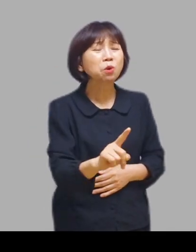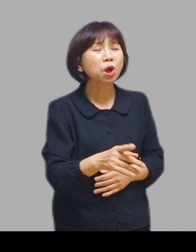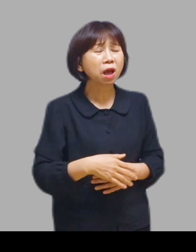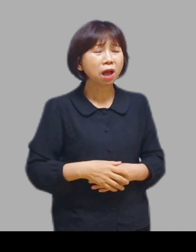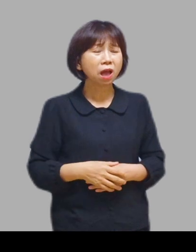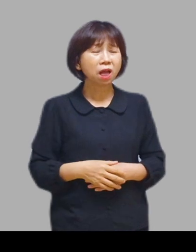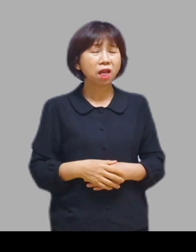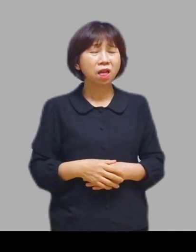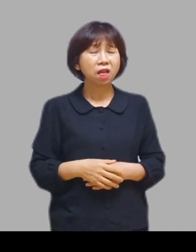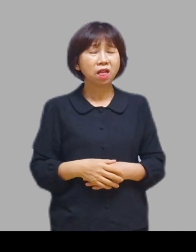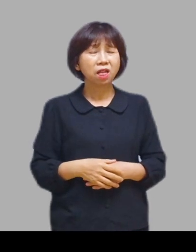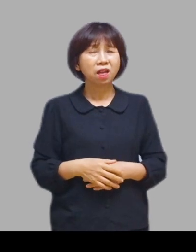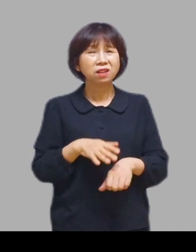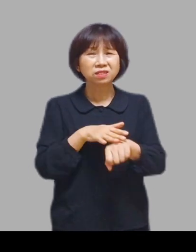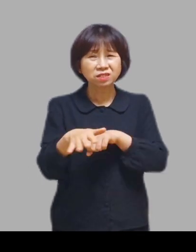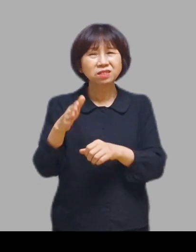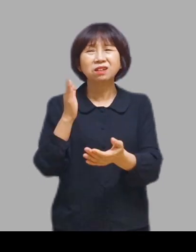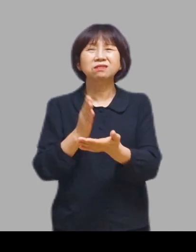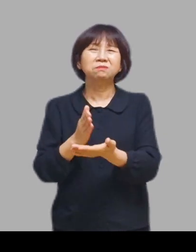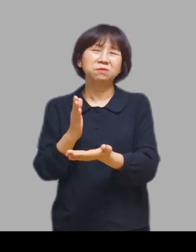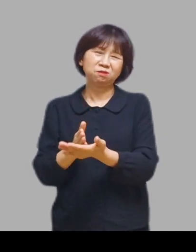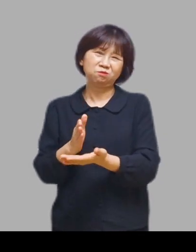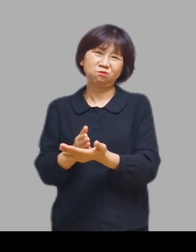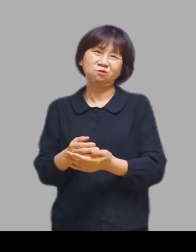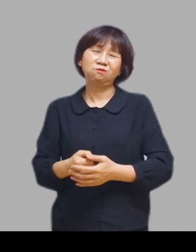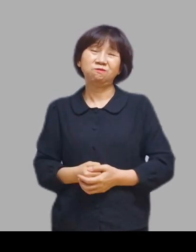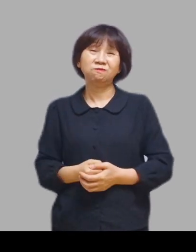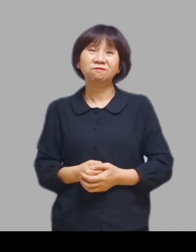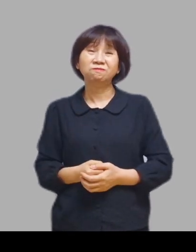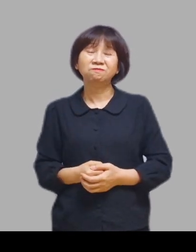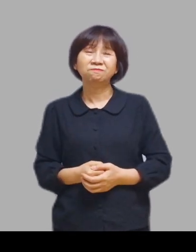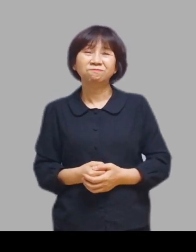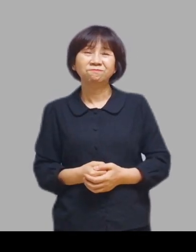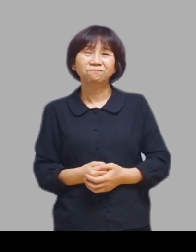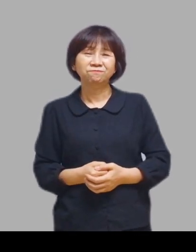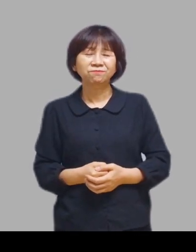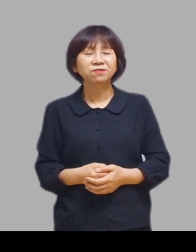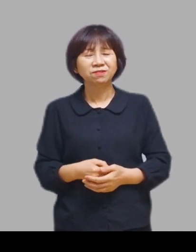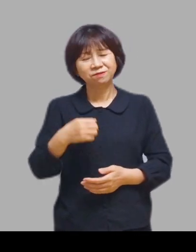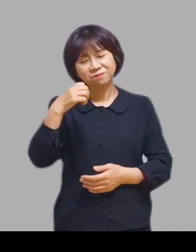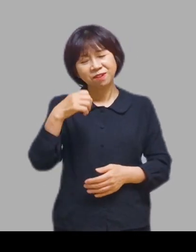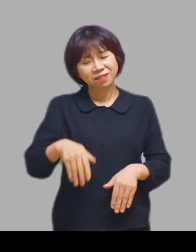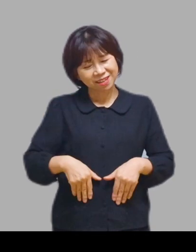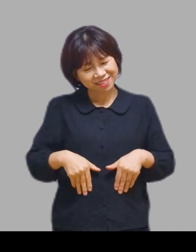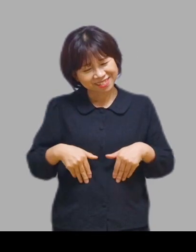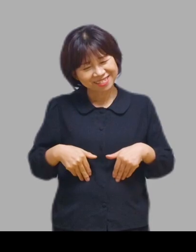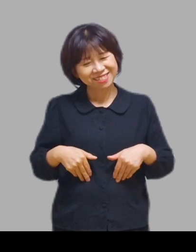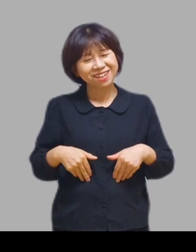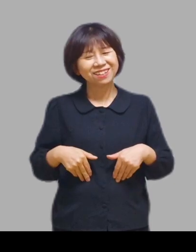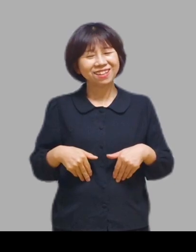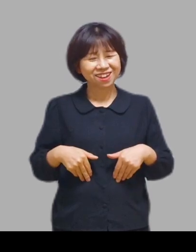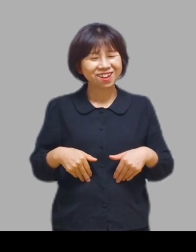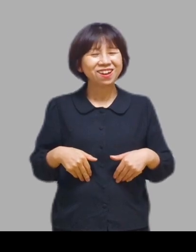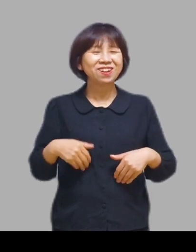그래? 이런 거 말고 그냥 따뜻한 눈길로 보면서